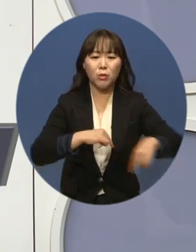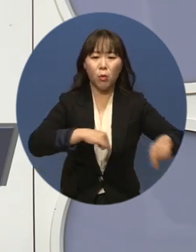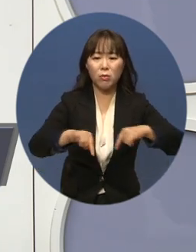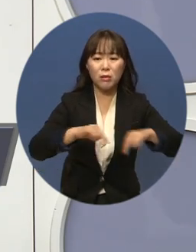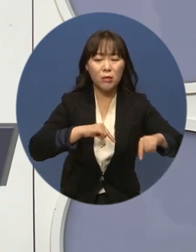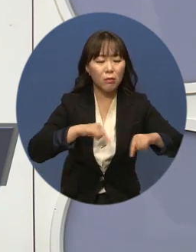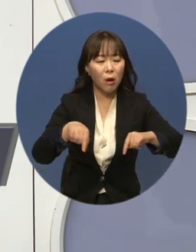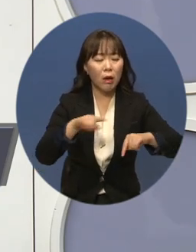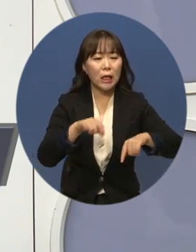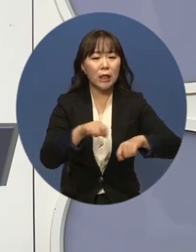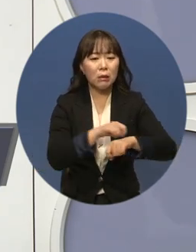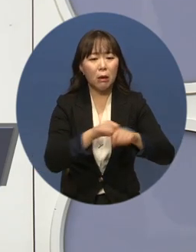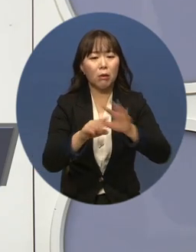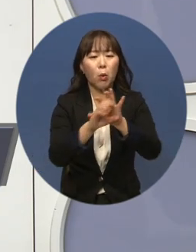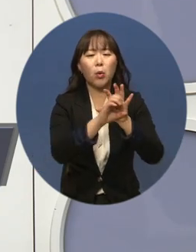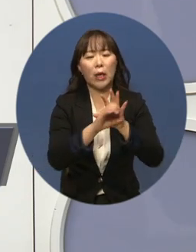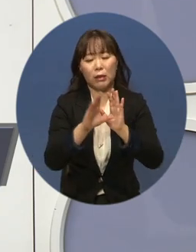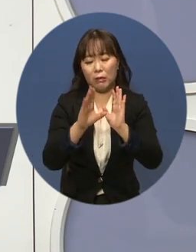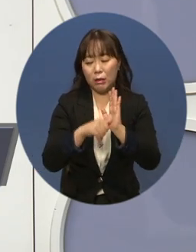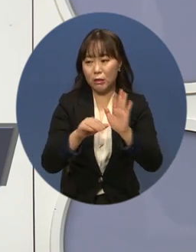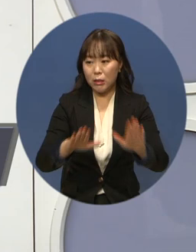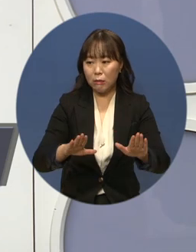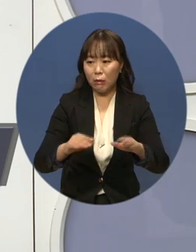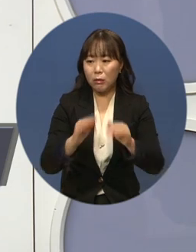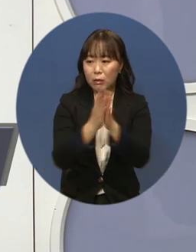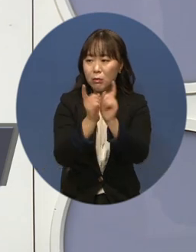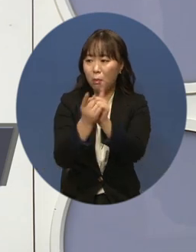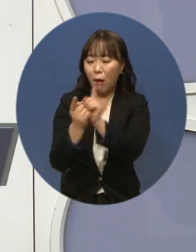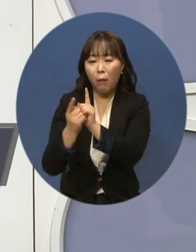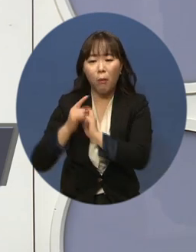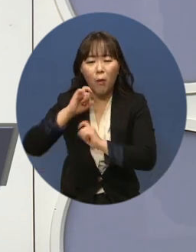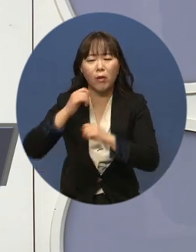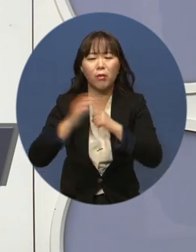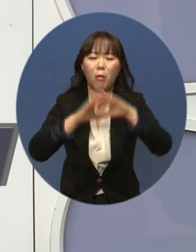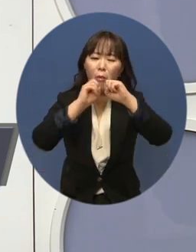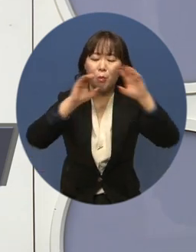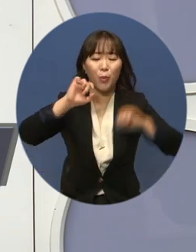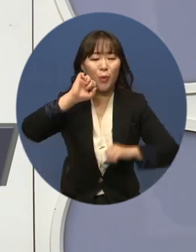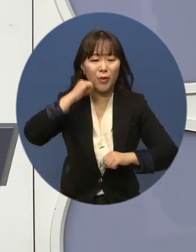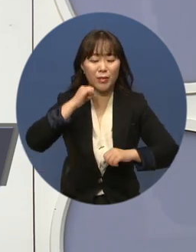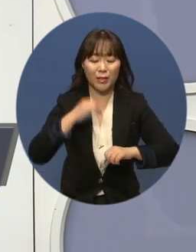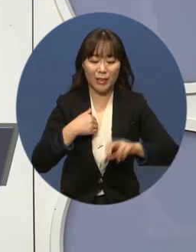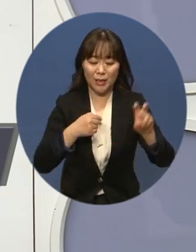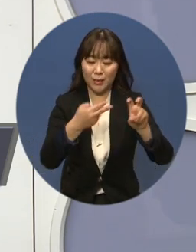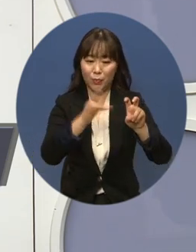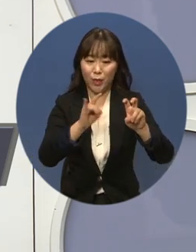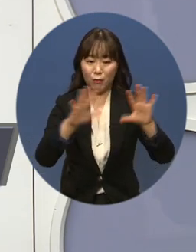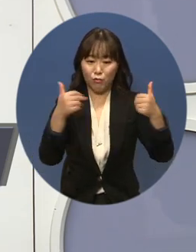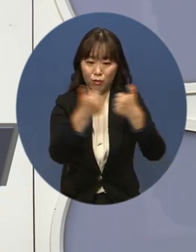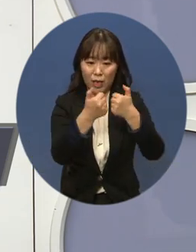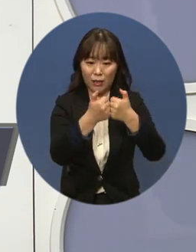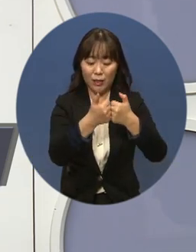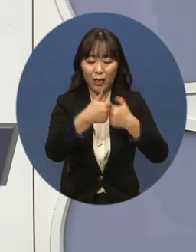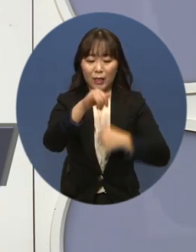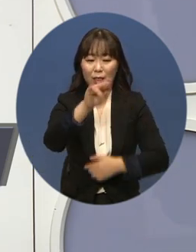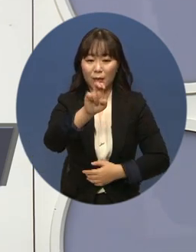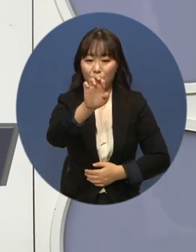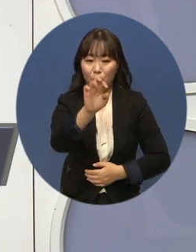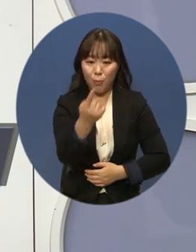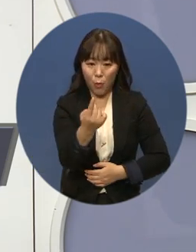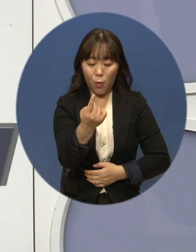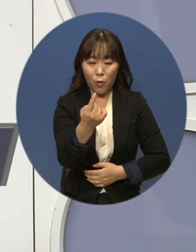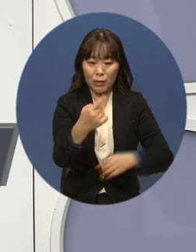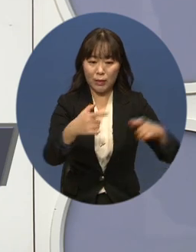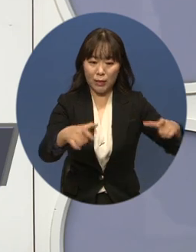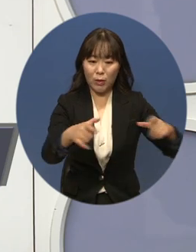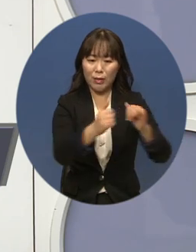활동들을 특별히 또 코로나 시대에 비대면 시대에 알릴 방법이 없더라고요. 저는 이제 20대 국회는 이제 김포 시민들께서